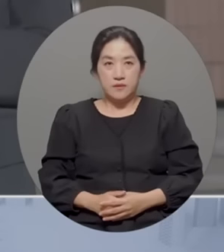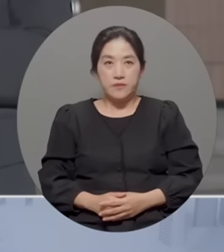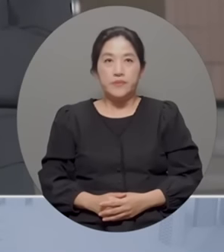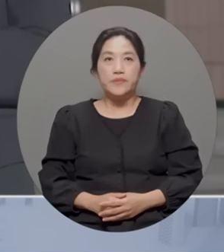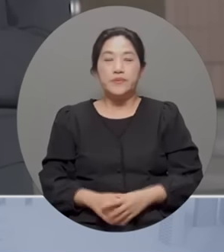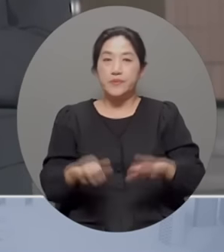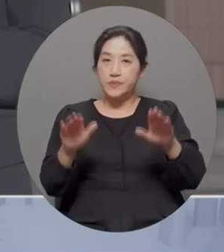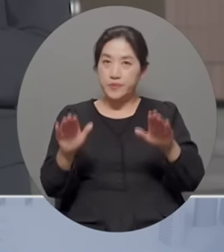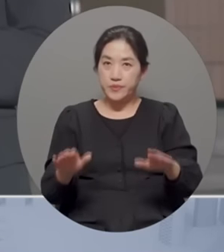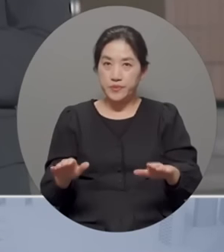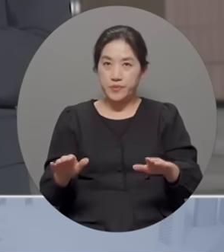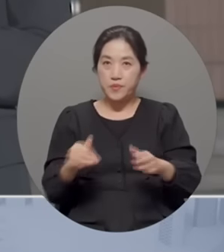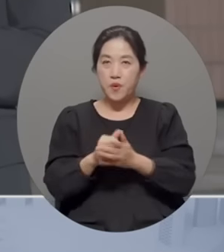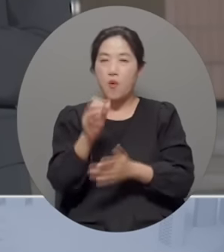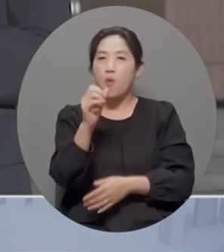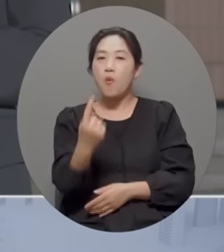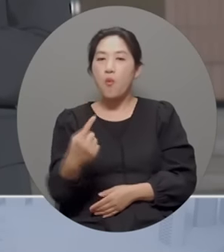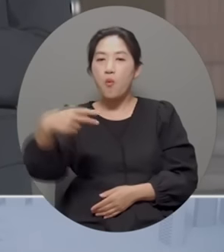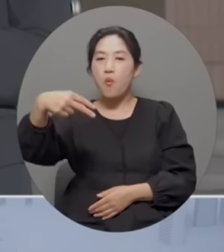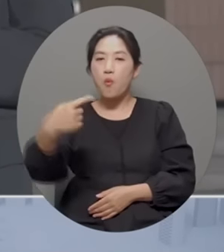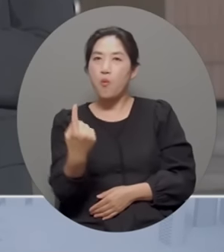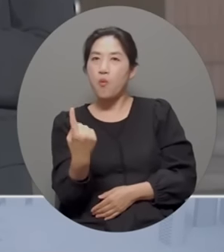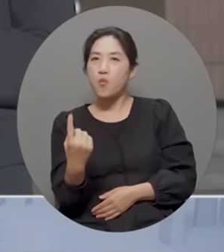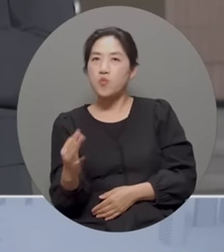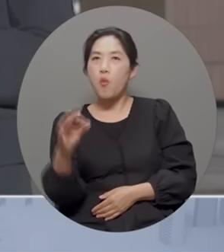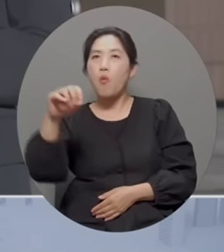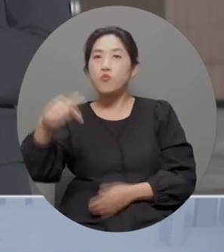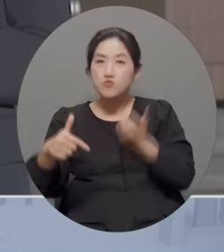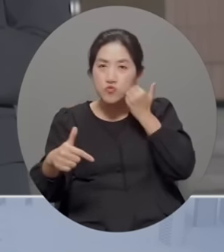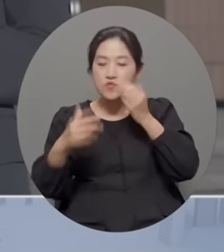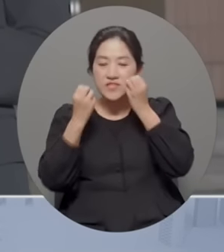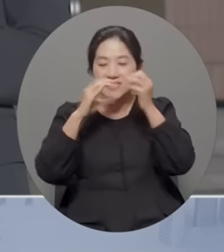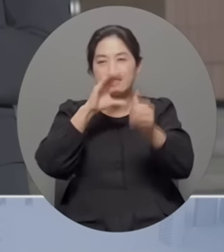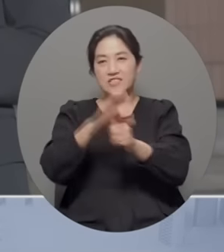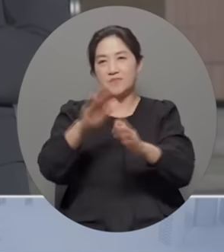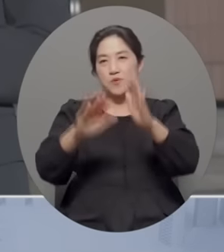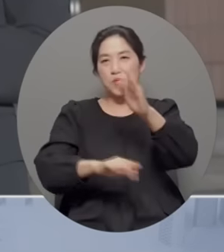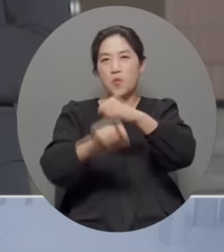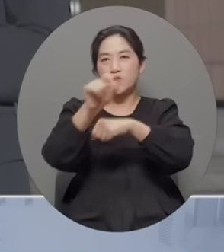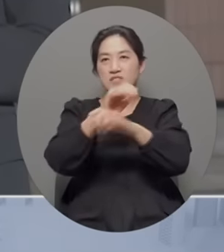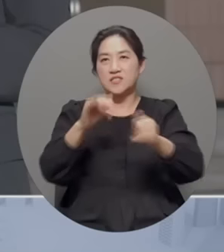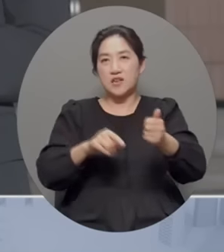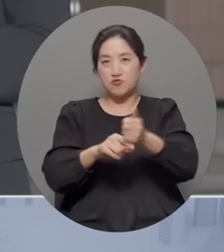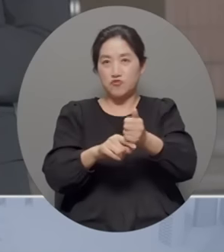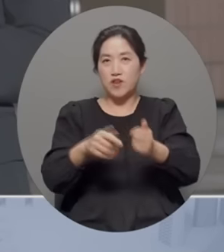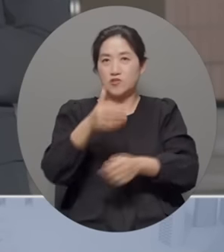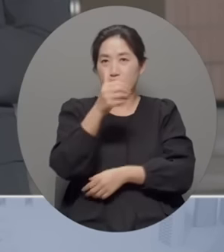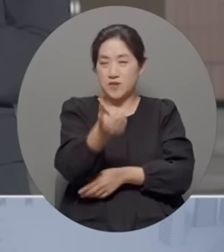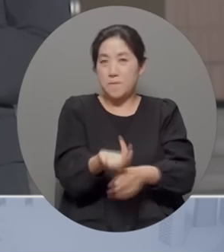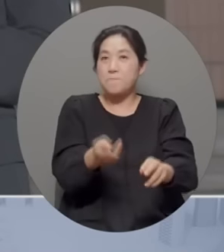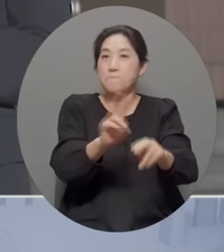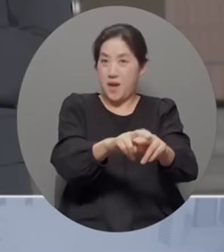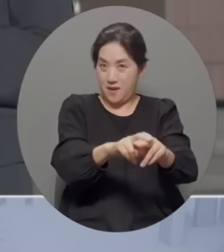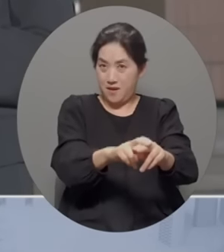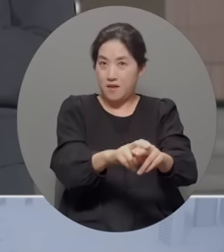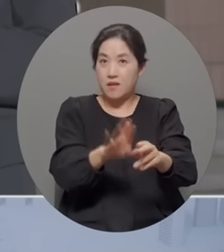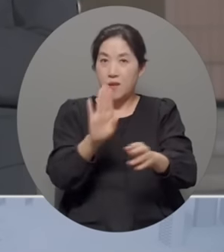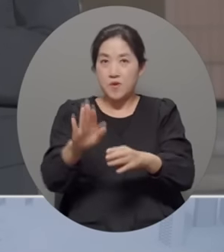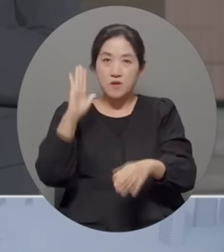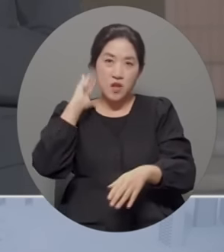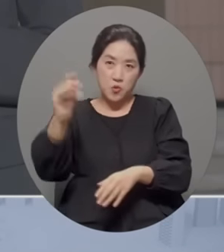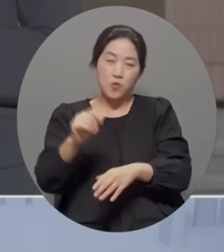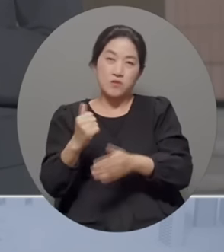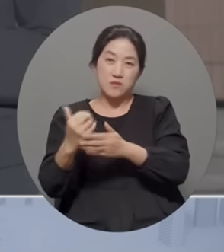자, 오늘 오동훈 신임 공수처장이 임명이 됐는데 앞으로 대통령실 외압 의혹 수사 속도를 낼 수가 있을까요?